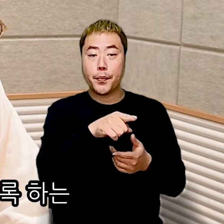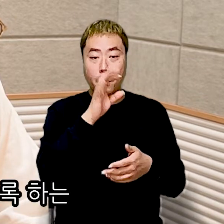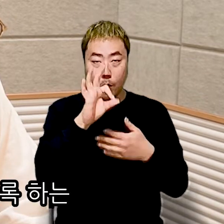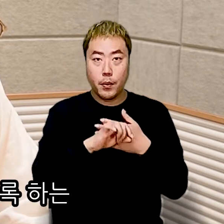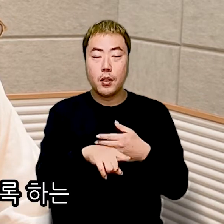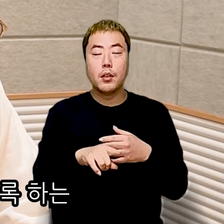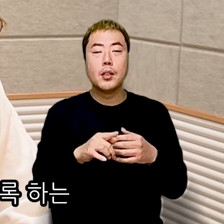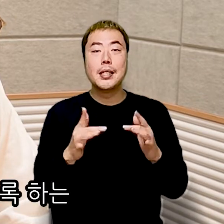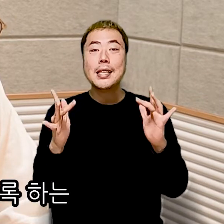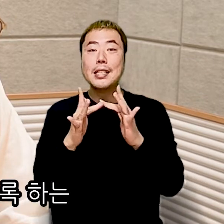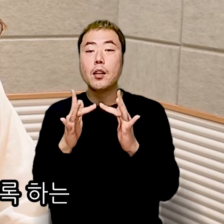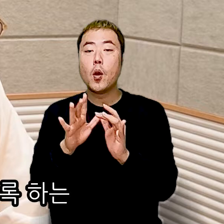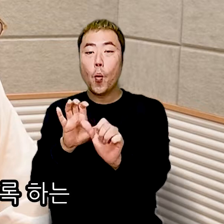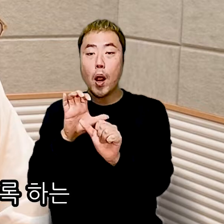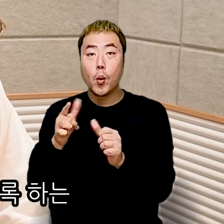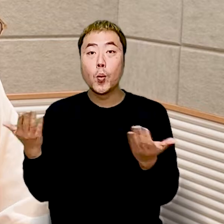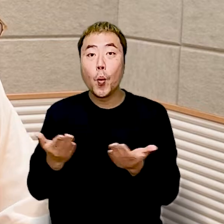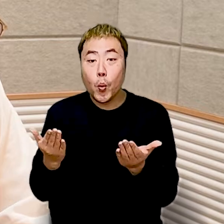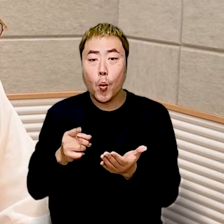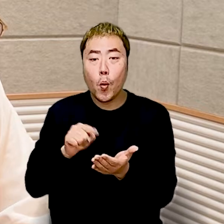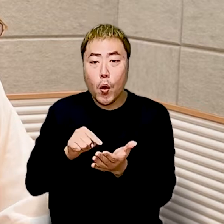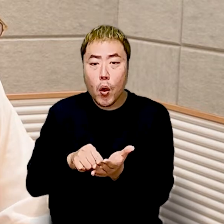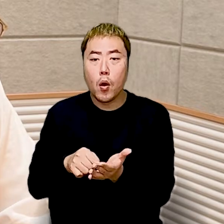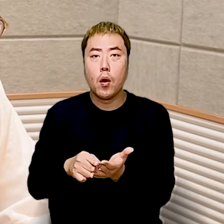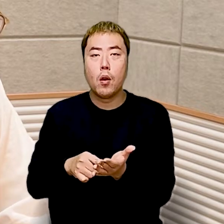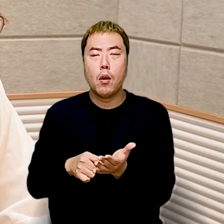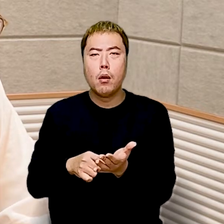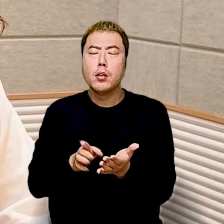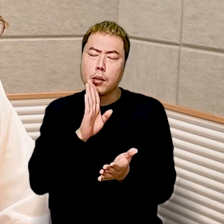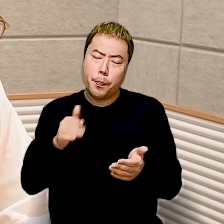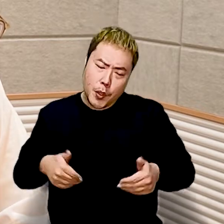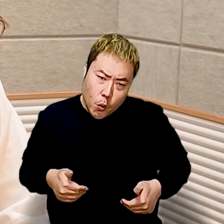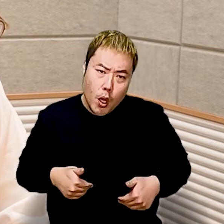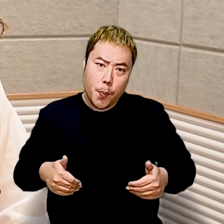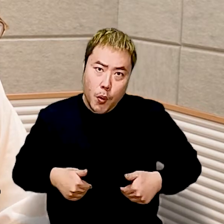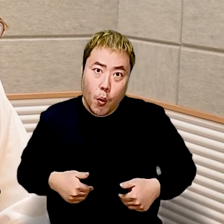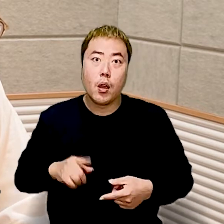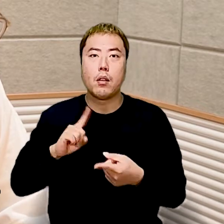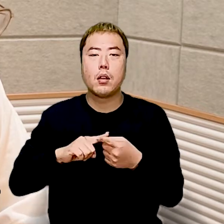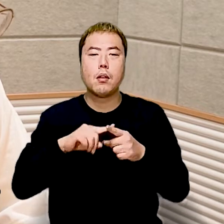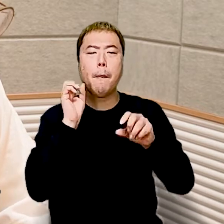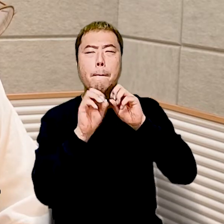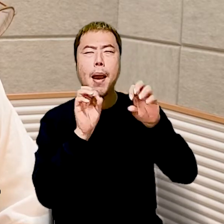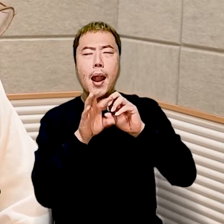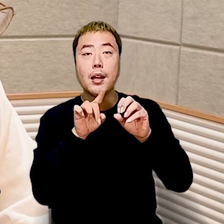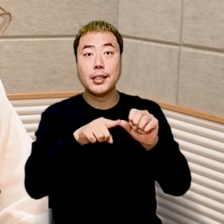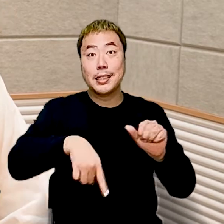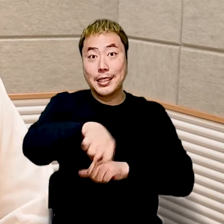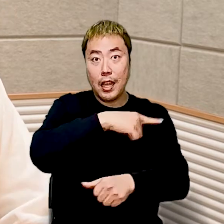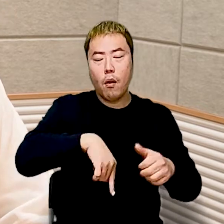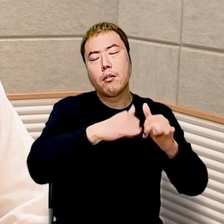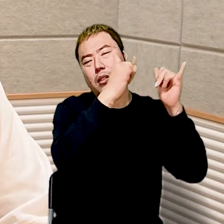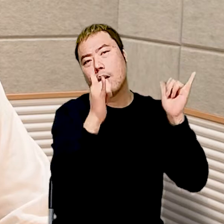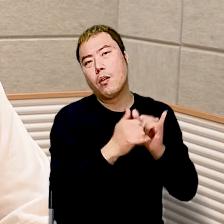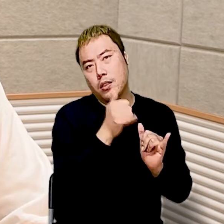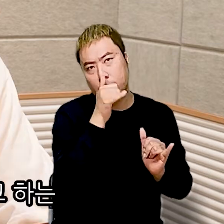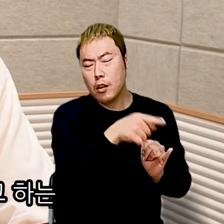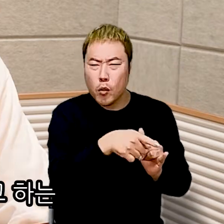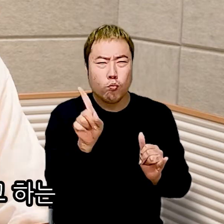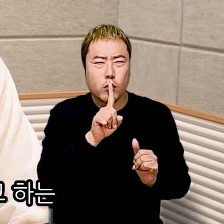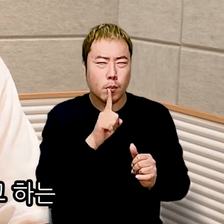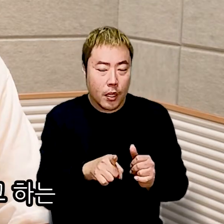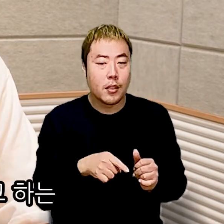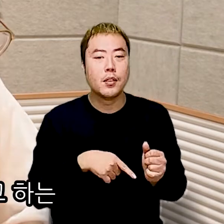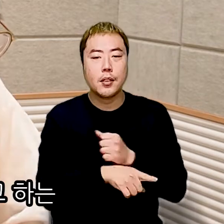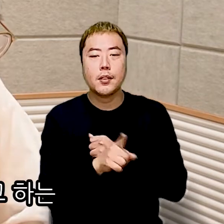활용될 수밖에 없도록 하는 여러 가지 그 설득의 언어들이 사회 전반적으로 퍼져 있다. 그게 무슨 말이냐면